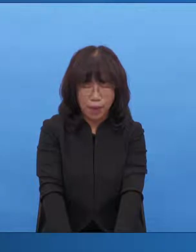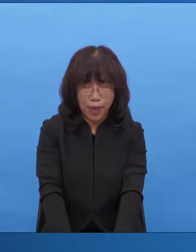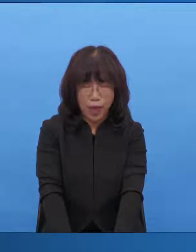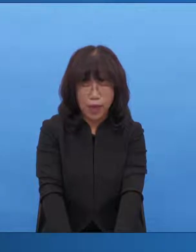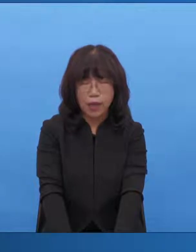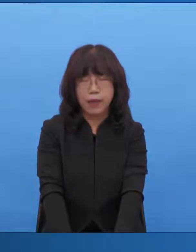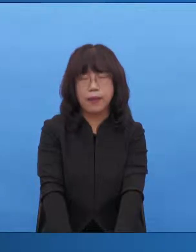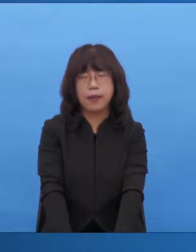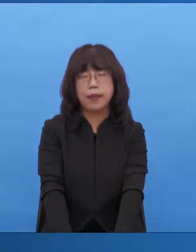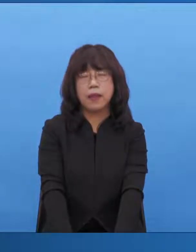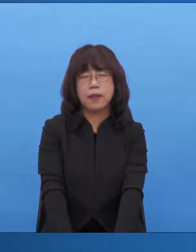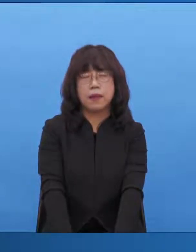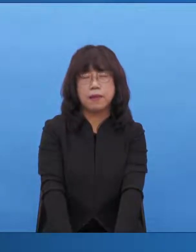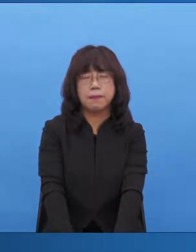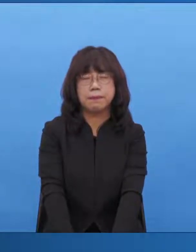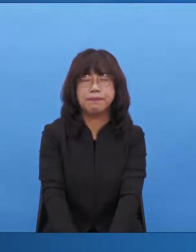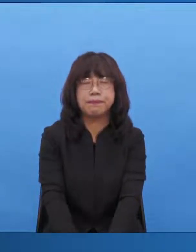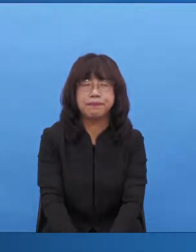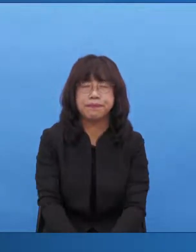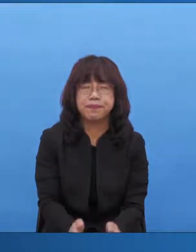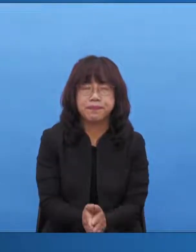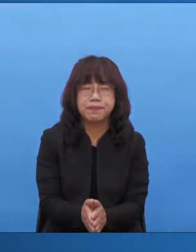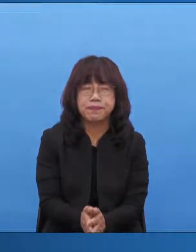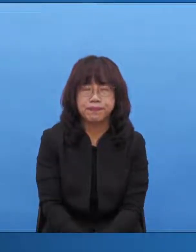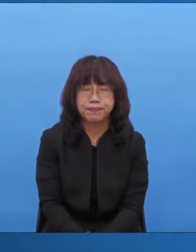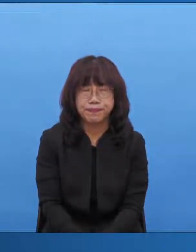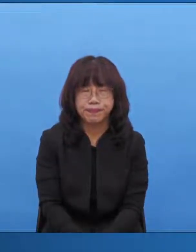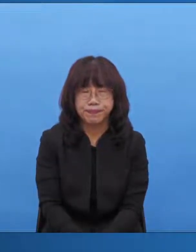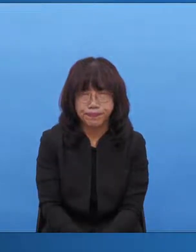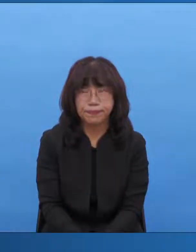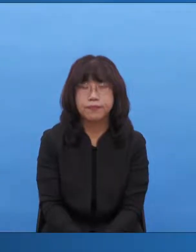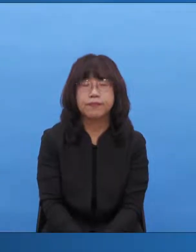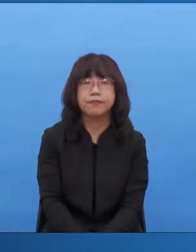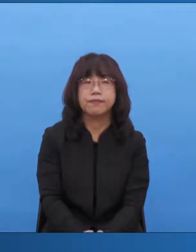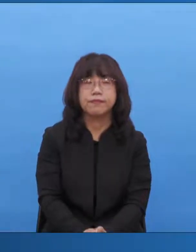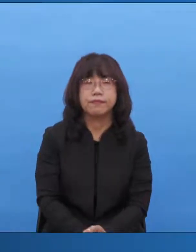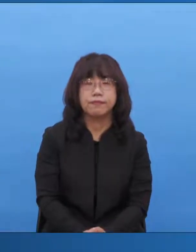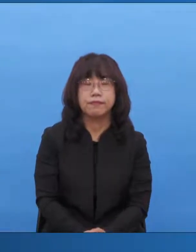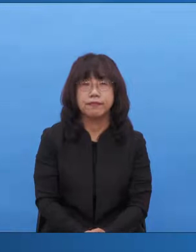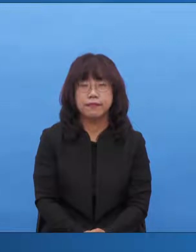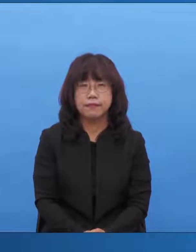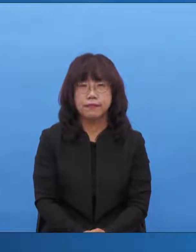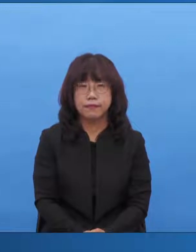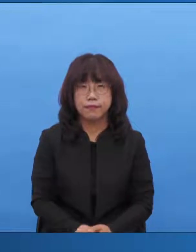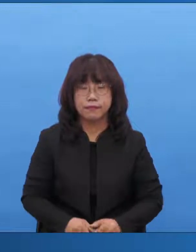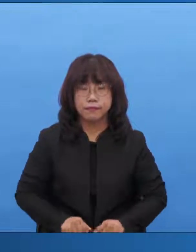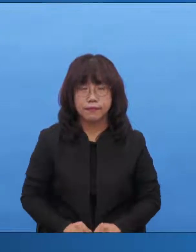주시옵소서. 감사를 드리며 예수 그리스도의 이름으로 기도합니다. 아멘.